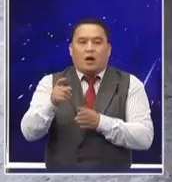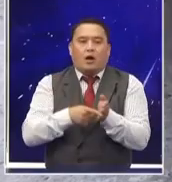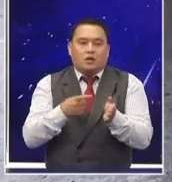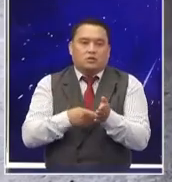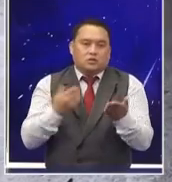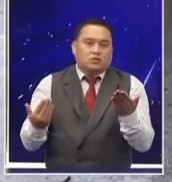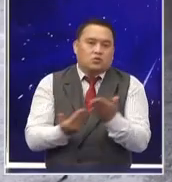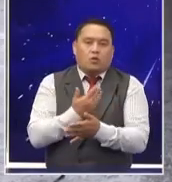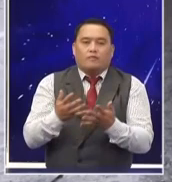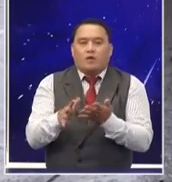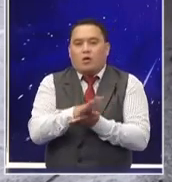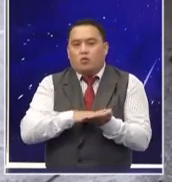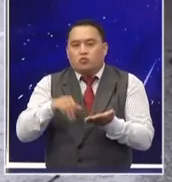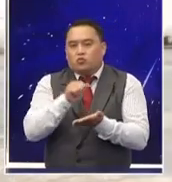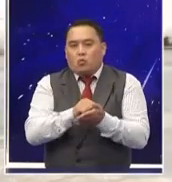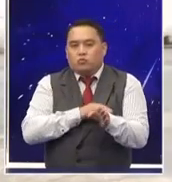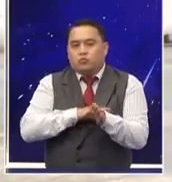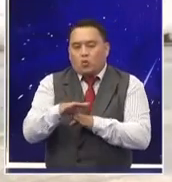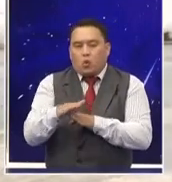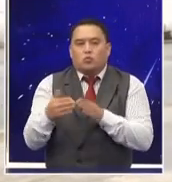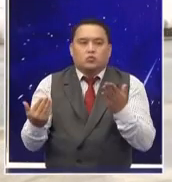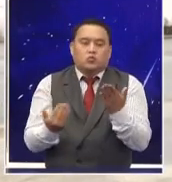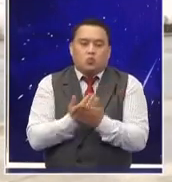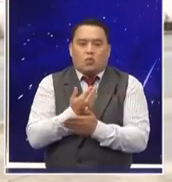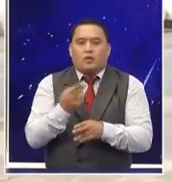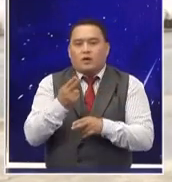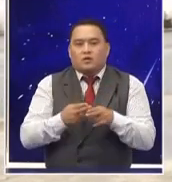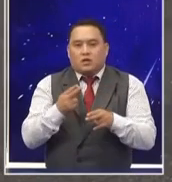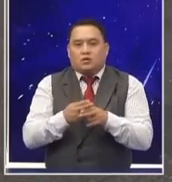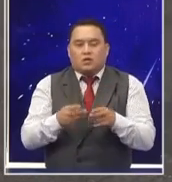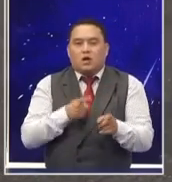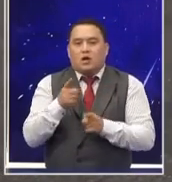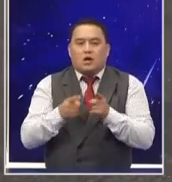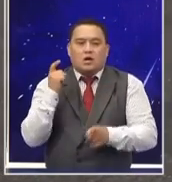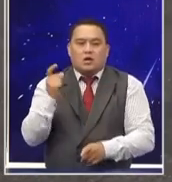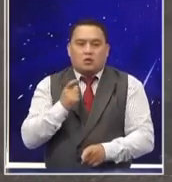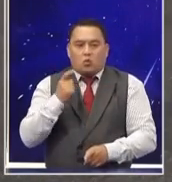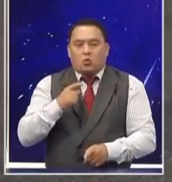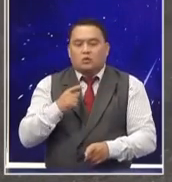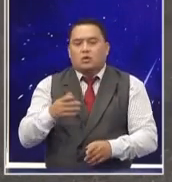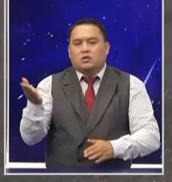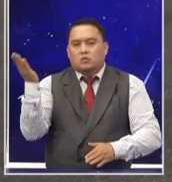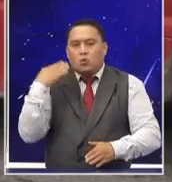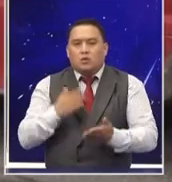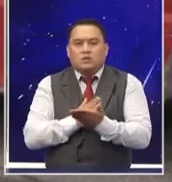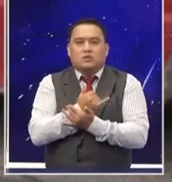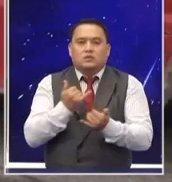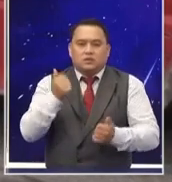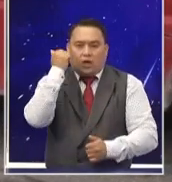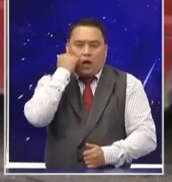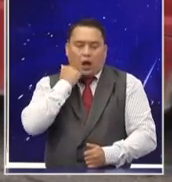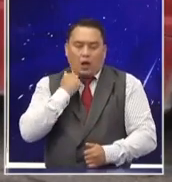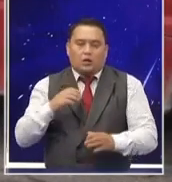бұйымдар жасап шығарылады. Кәдеге жарату бағдарламасының басты мақсаты экологияны жақсарту. Сондай-ақ ғасырлар бойы қызмет еткен ескі